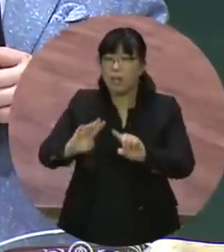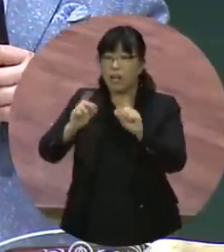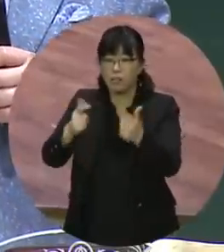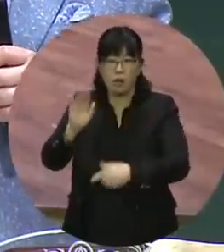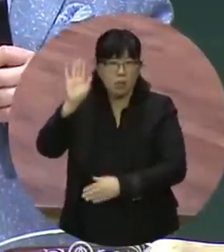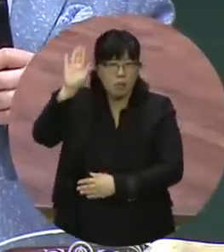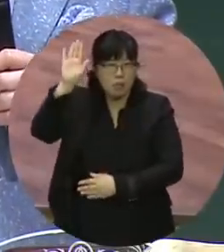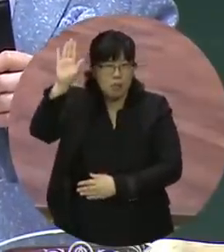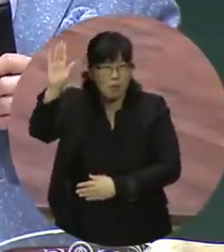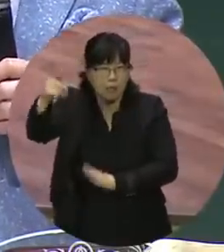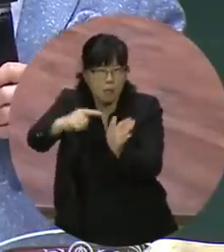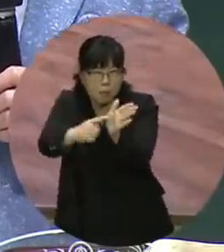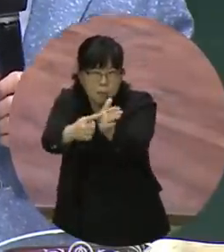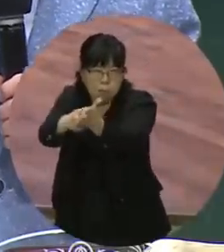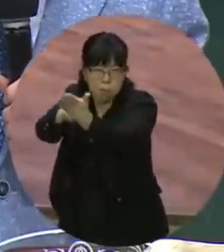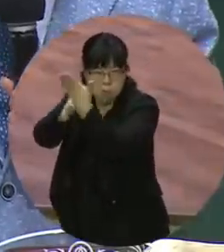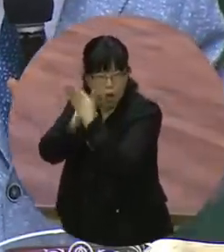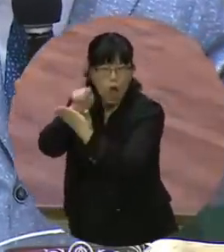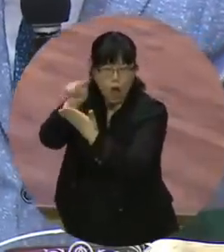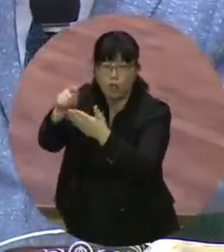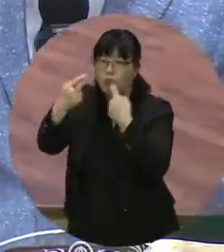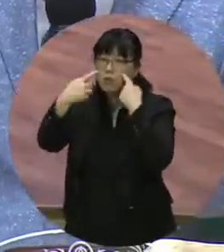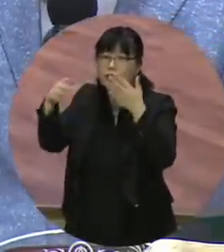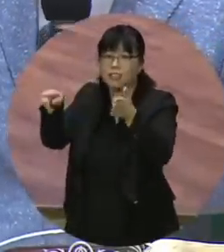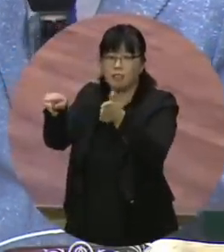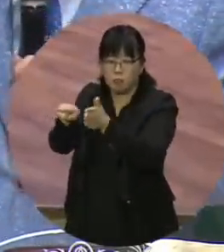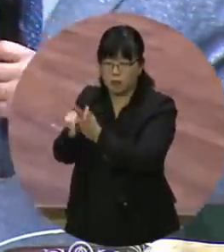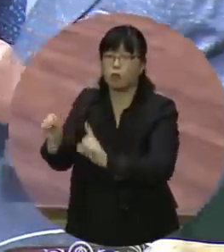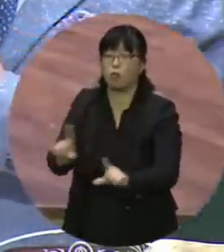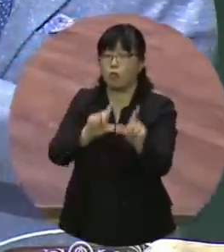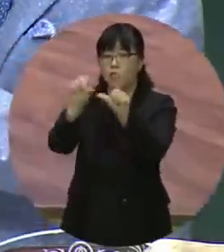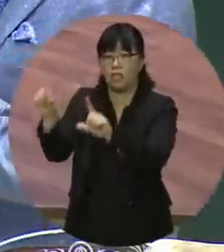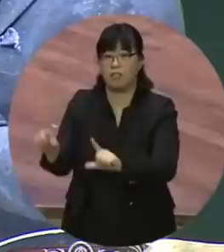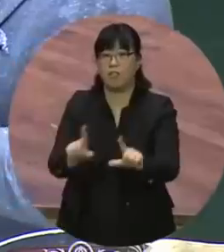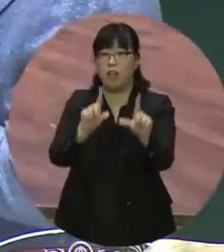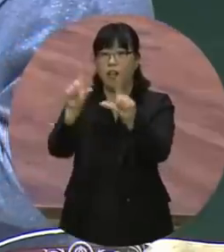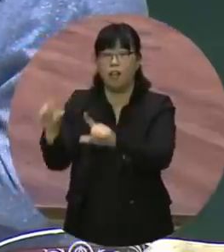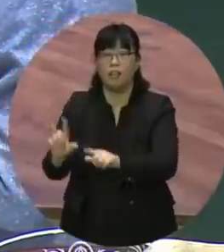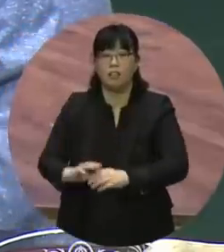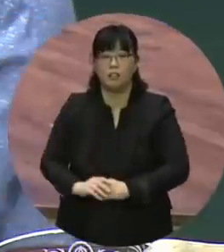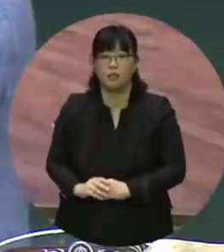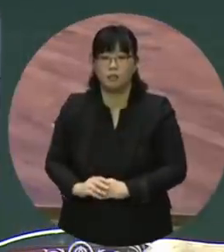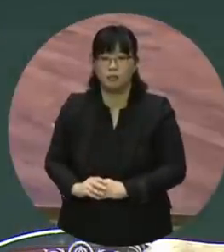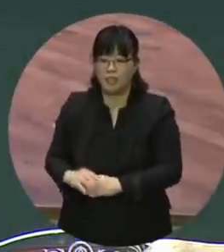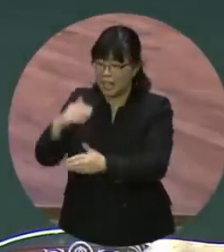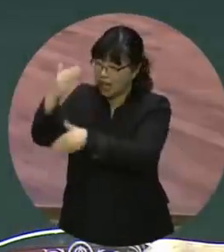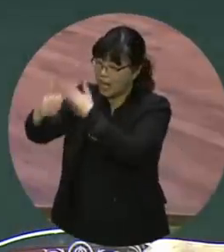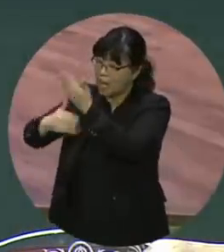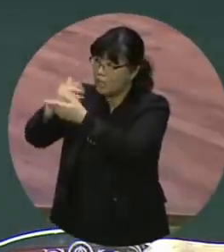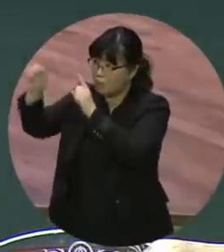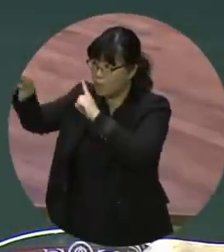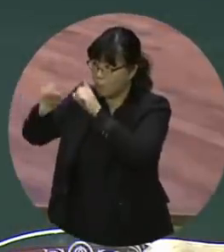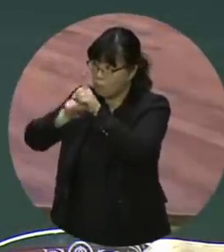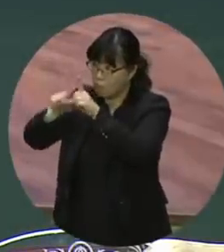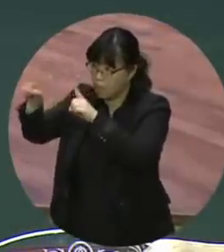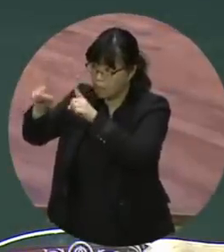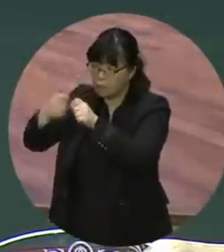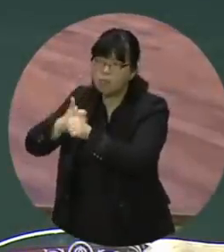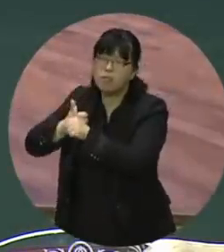이제 모든 행동과 생각 이게 전부 다 하나님의 말씀이 돼야 돼요. 말씀.